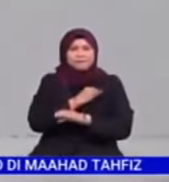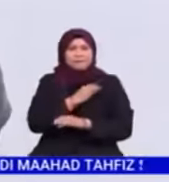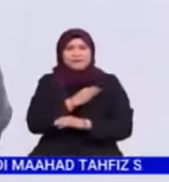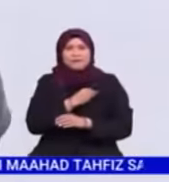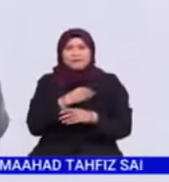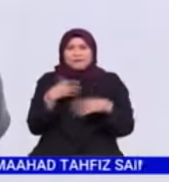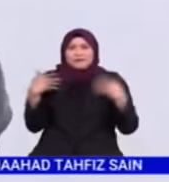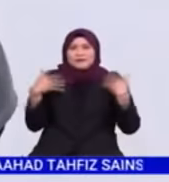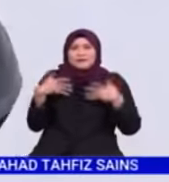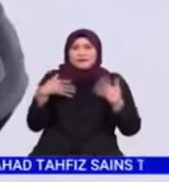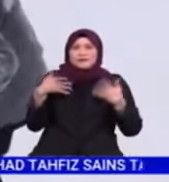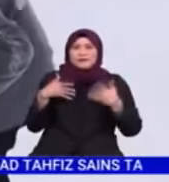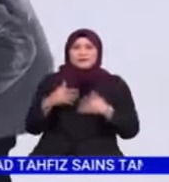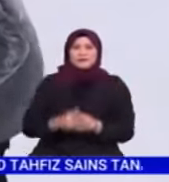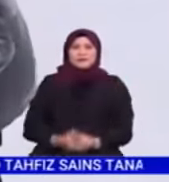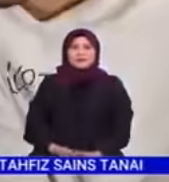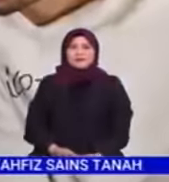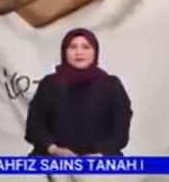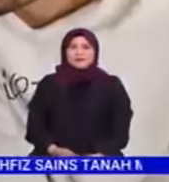mengeringkannya